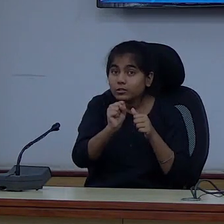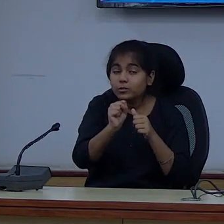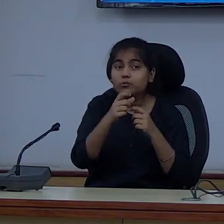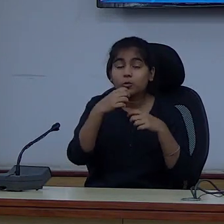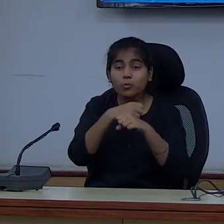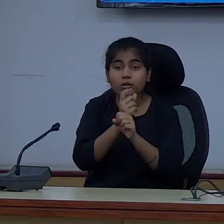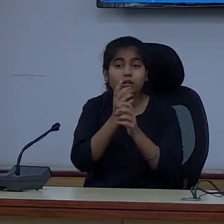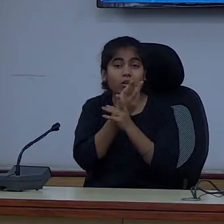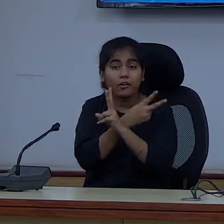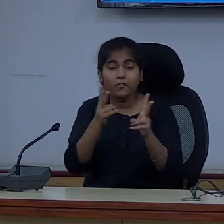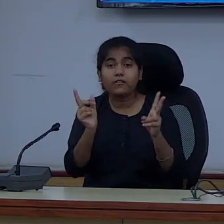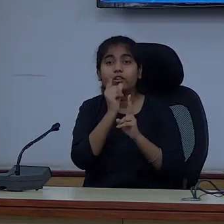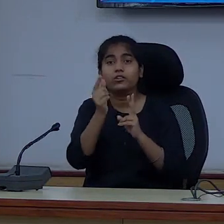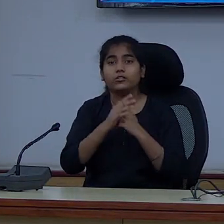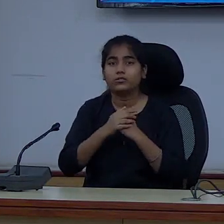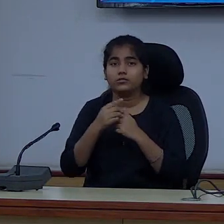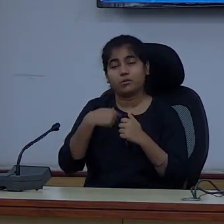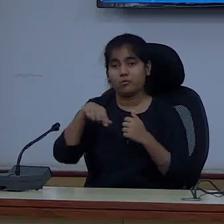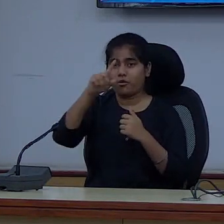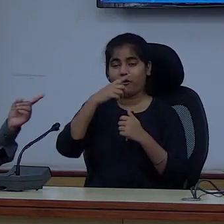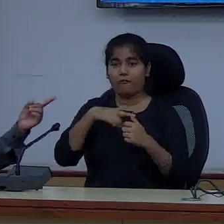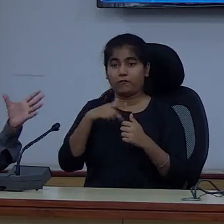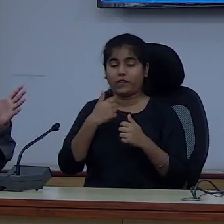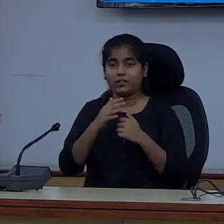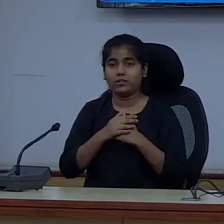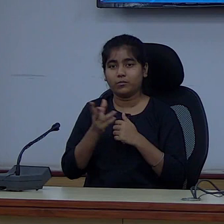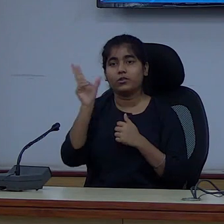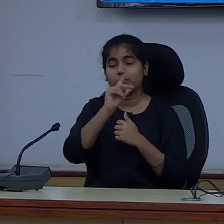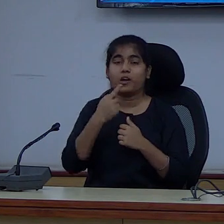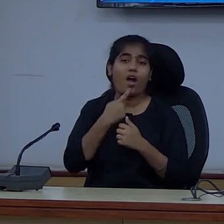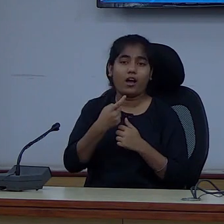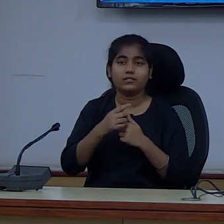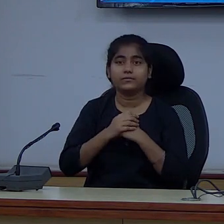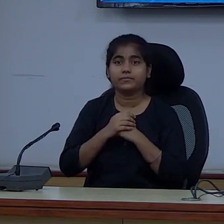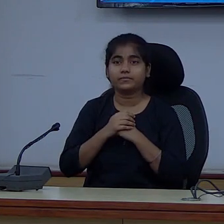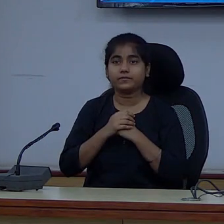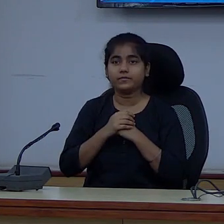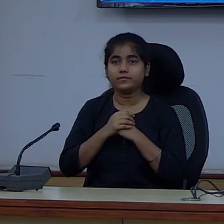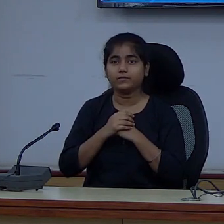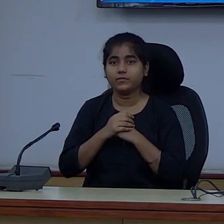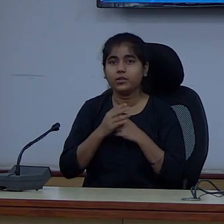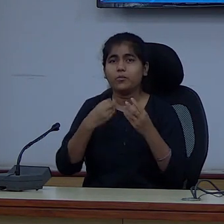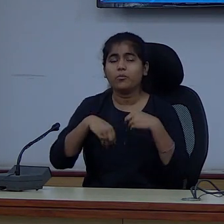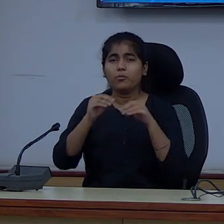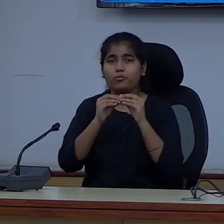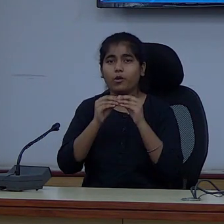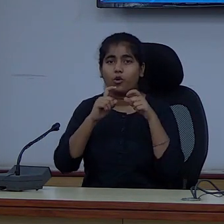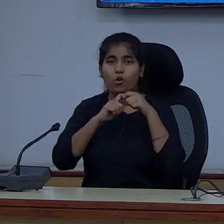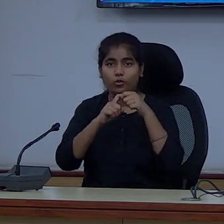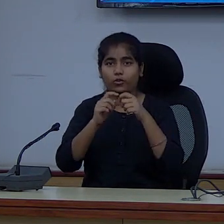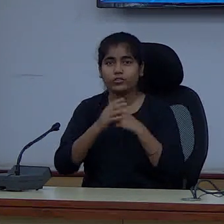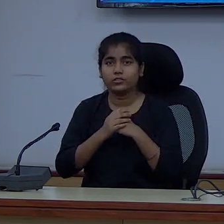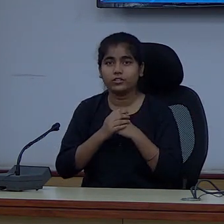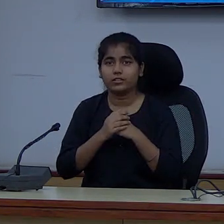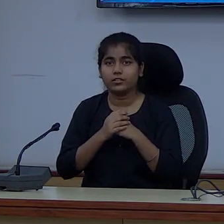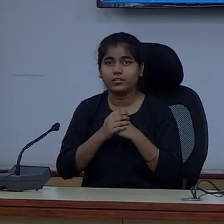पोशीदा होती हैं. आपने एक टर्म यूज़ किया था कि इस कॉमिक के अंदर भी हम गए थे, तो उसको भी सुगम बनाने के लिए बहुत कुछ किया गया. चलिए, तो इतने से ही आपको अंदाज़ा